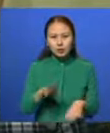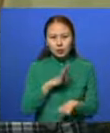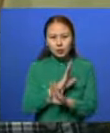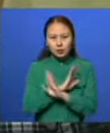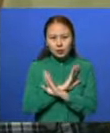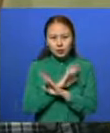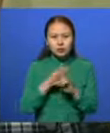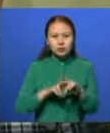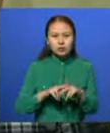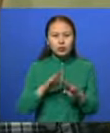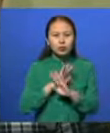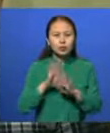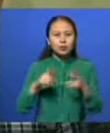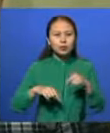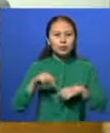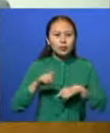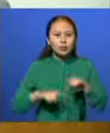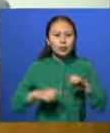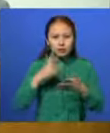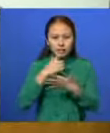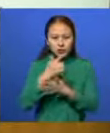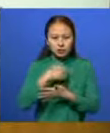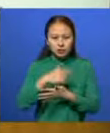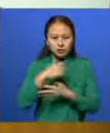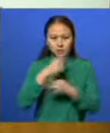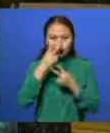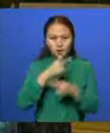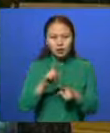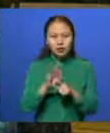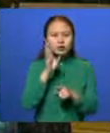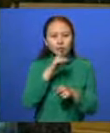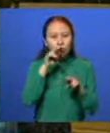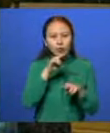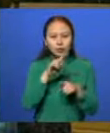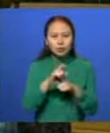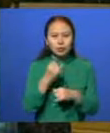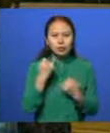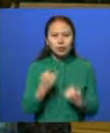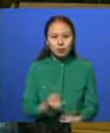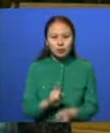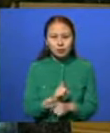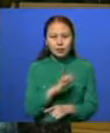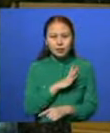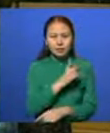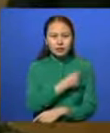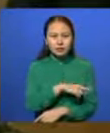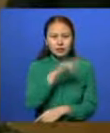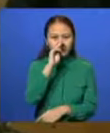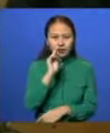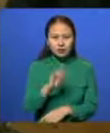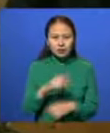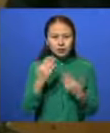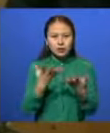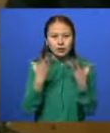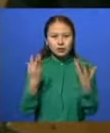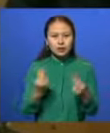еді. Марқұмның туыстары бұған өз істеріне салғырттық танытып, босанушы әйелге немқұрайлы қараған ақ халаттыларды айыптап отыр. Сол күні